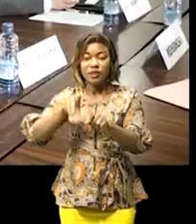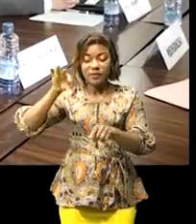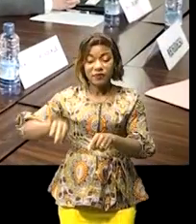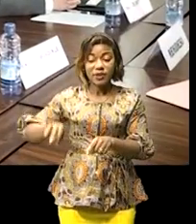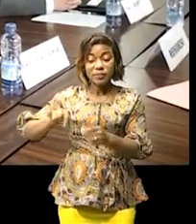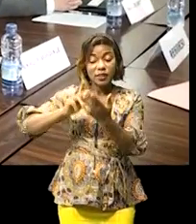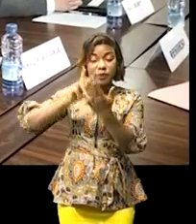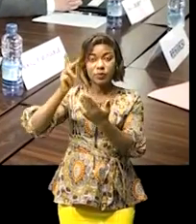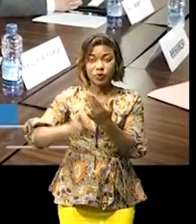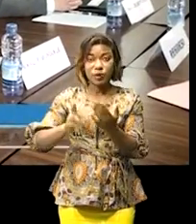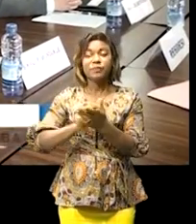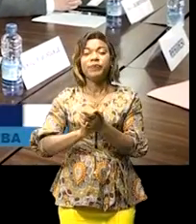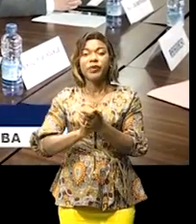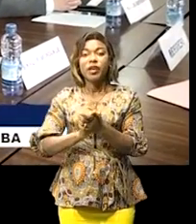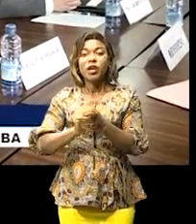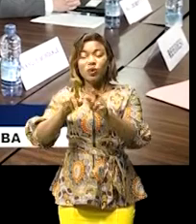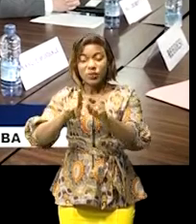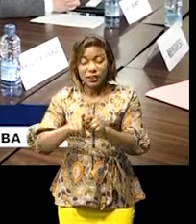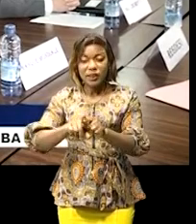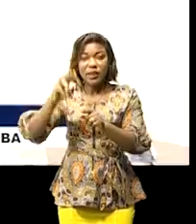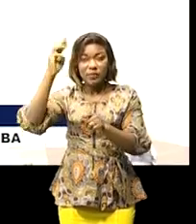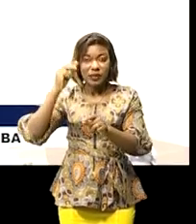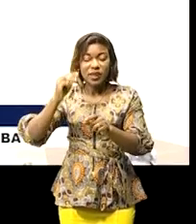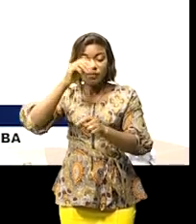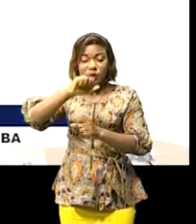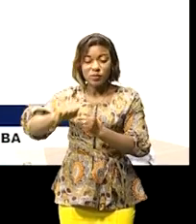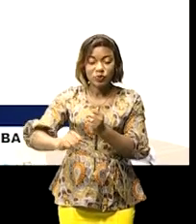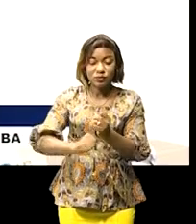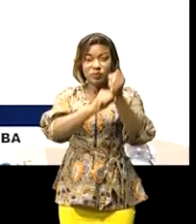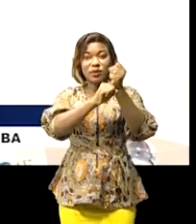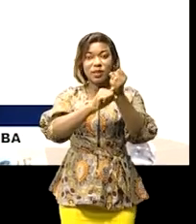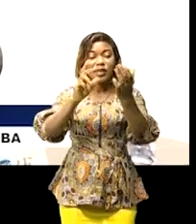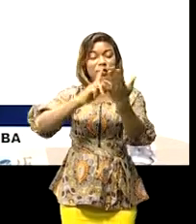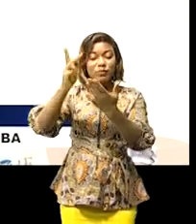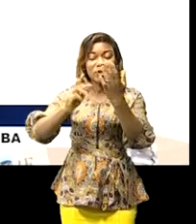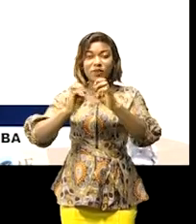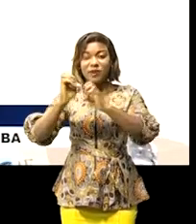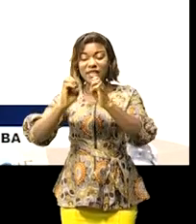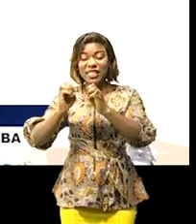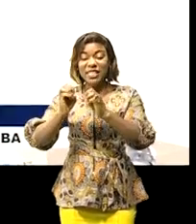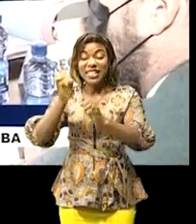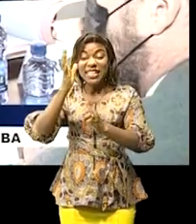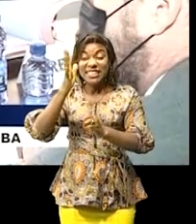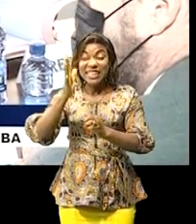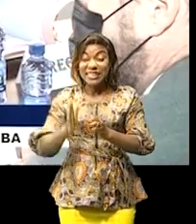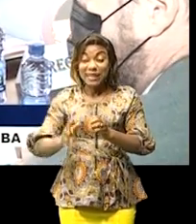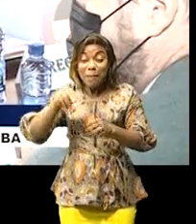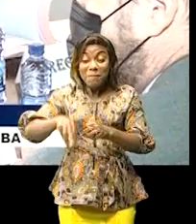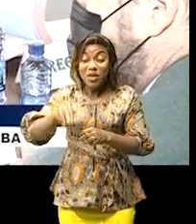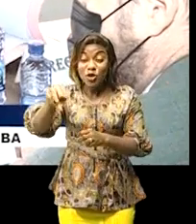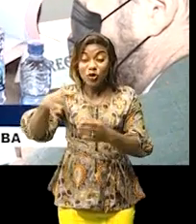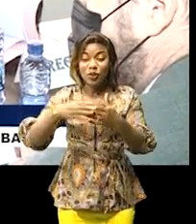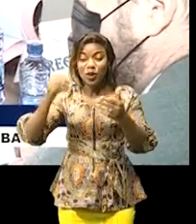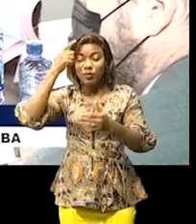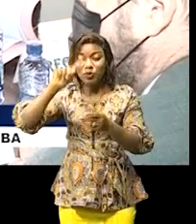du projet. Olivier Mouenze-Moukalenk a renouvelé son soutien à ce projet évalué à 500 millions de dollars pour l'amélioration